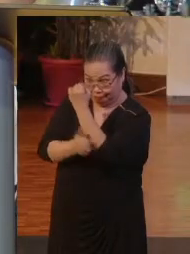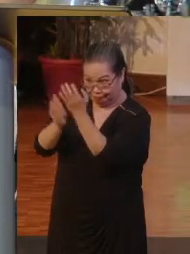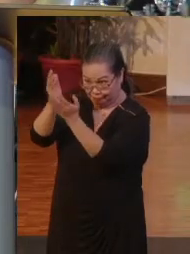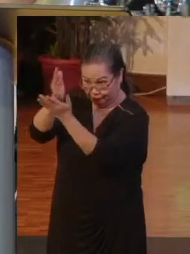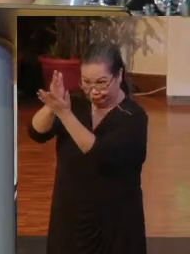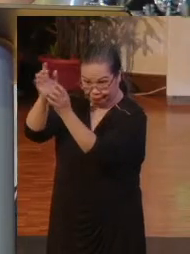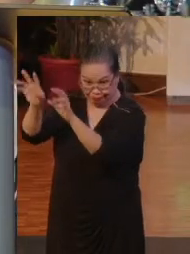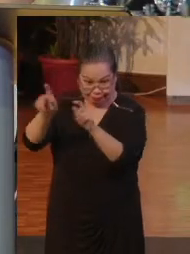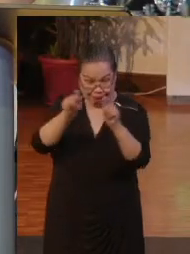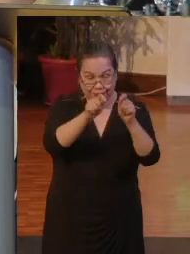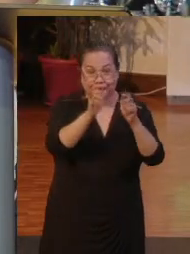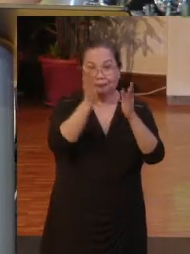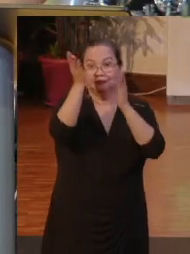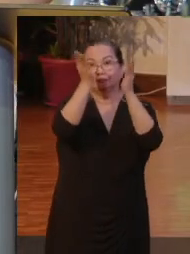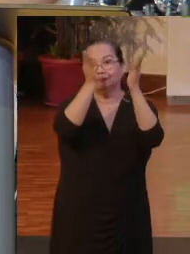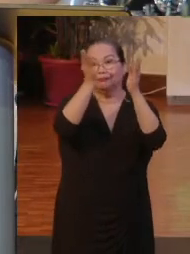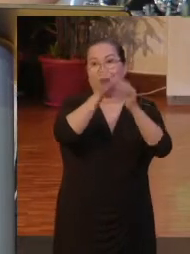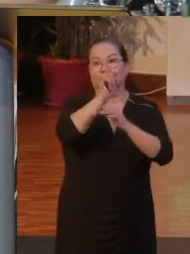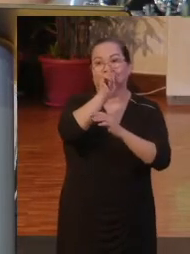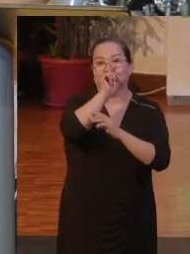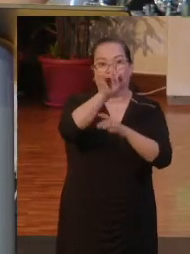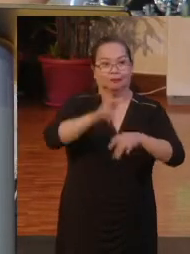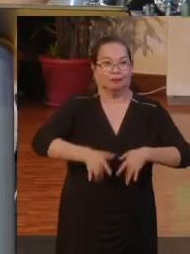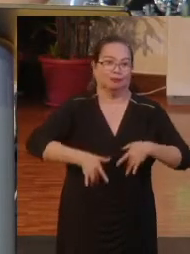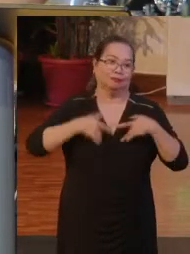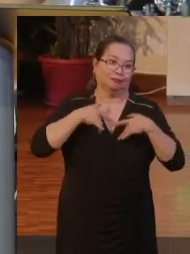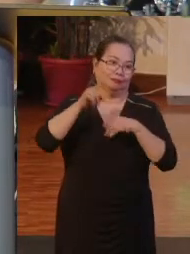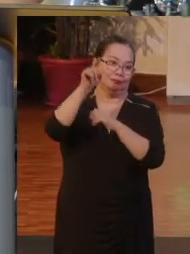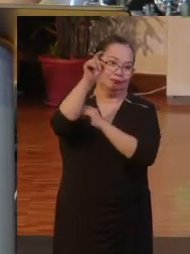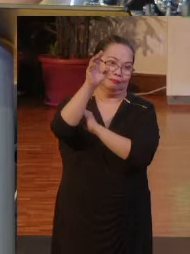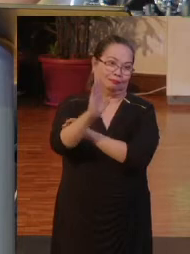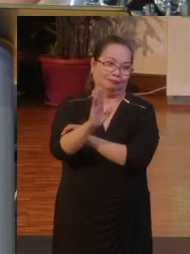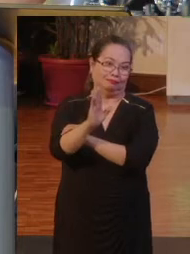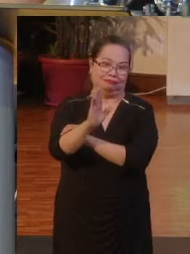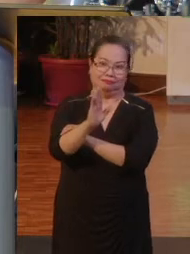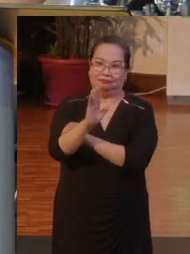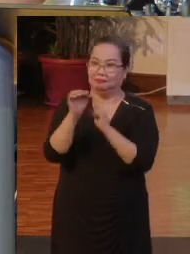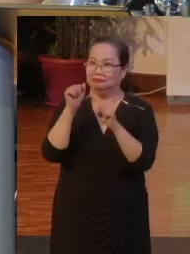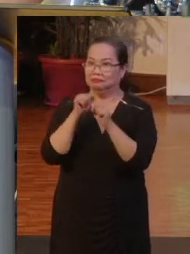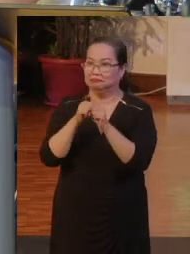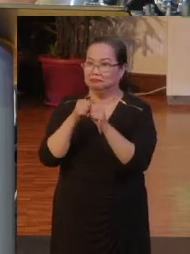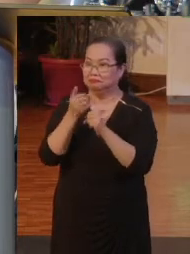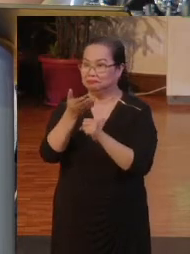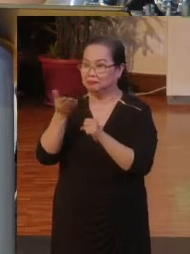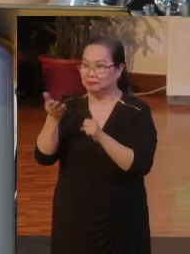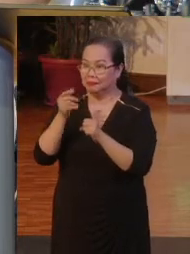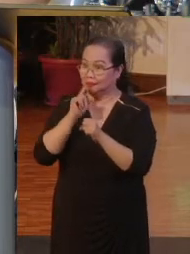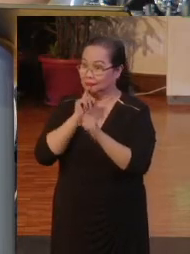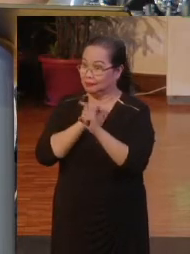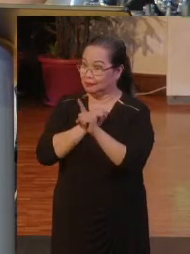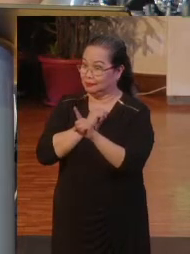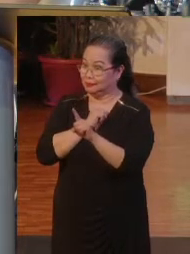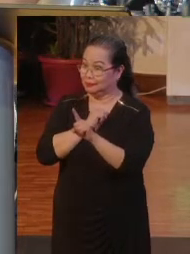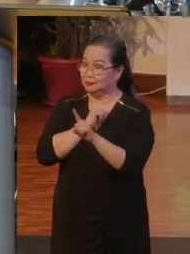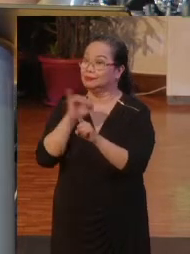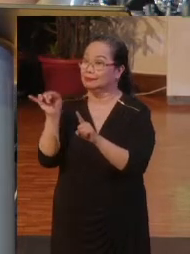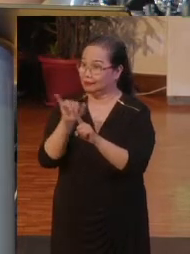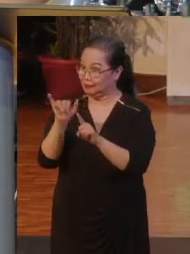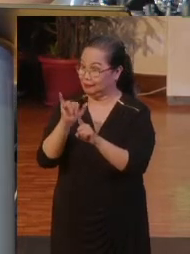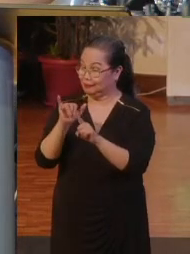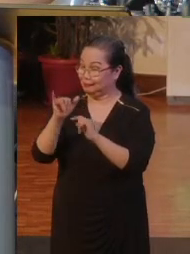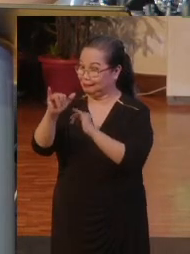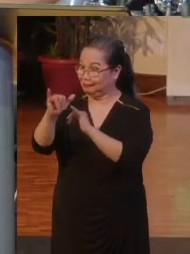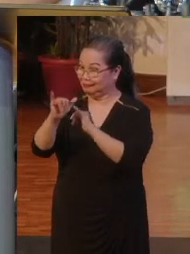magtapat at maglingkod sa tunay na buhay na Diyos. Mga kapatid, hindi ba't ganyan din